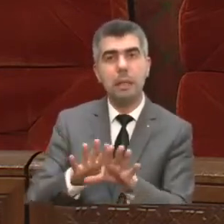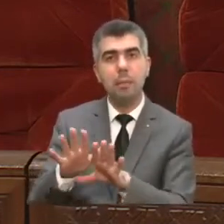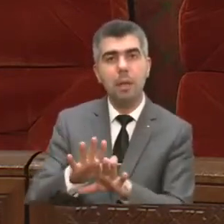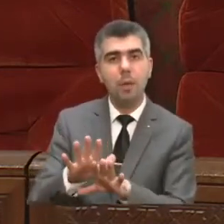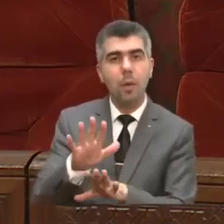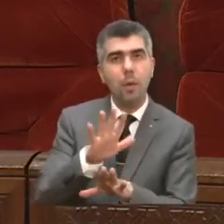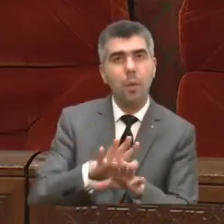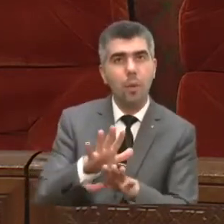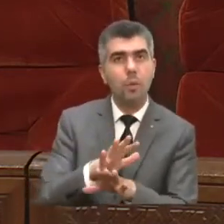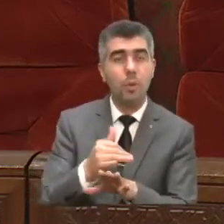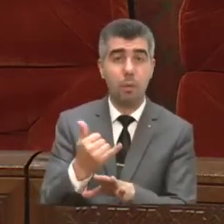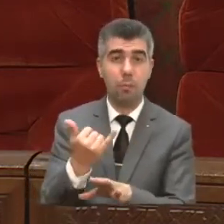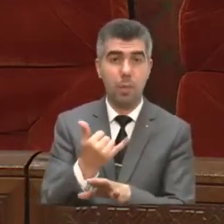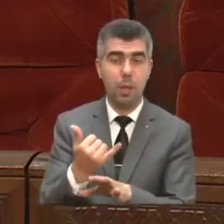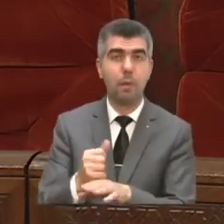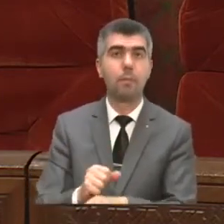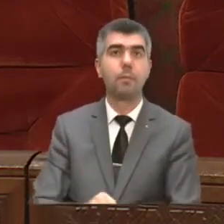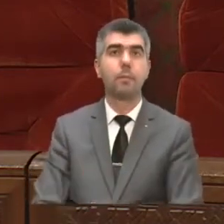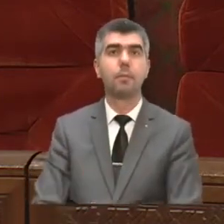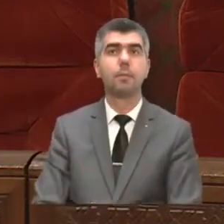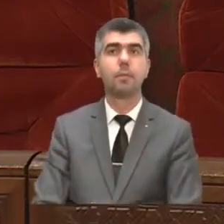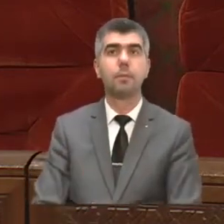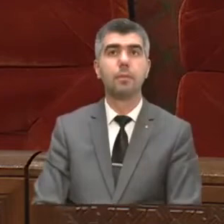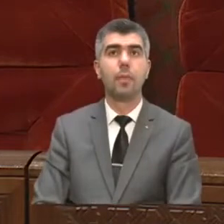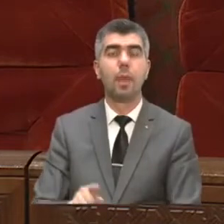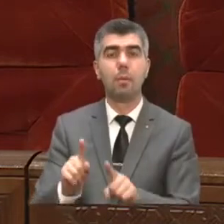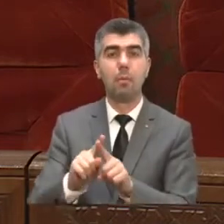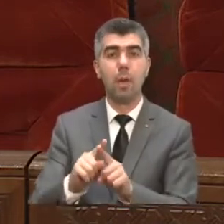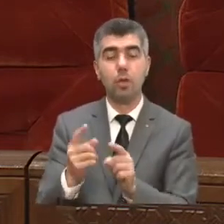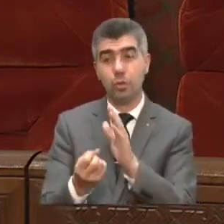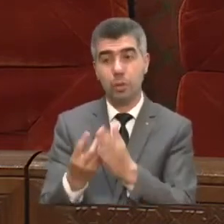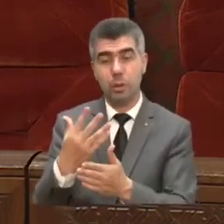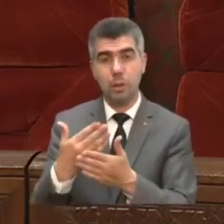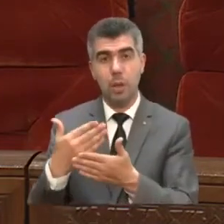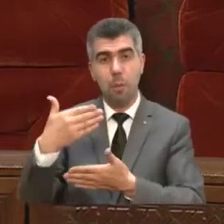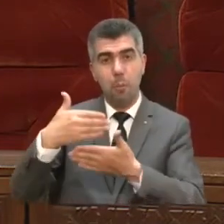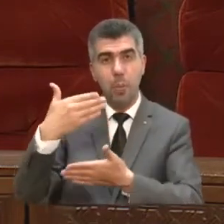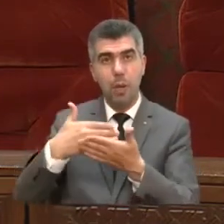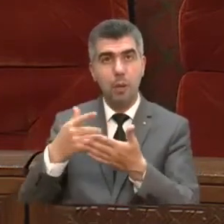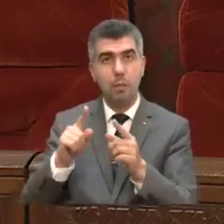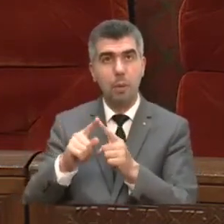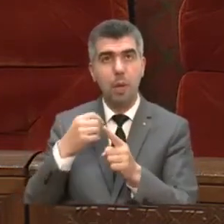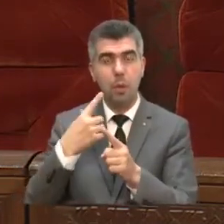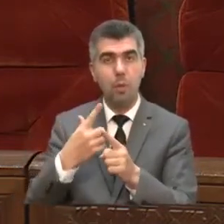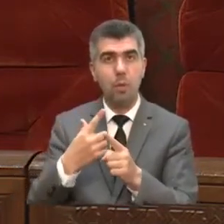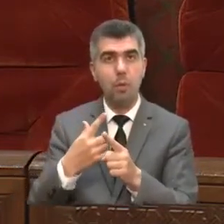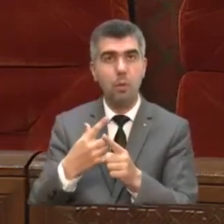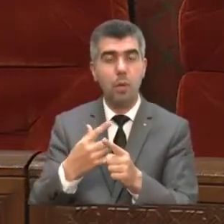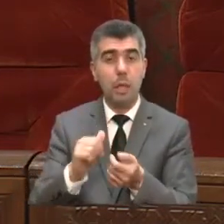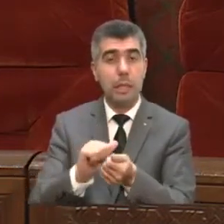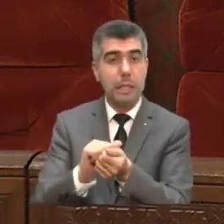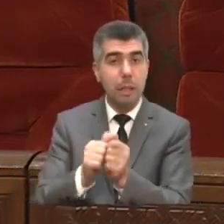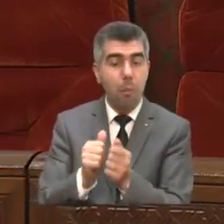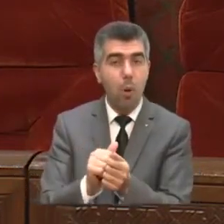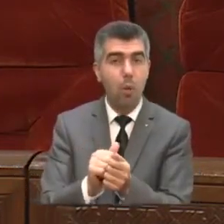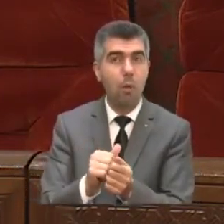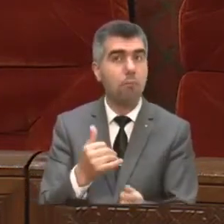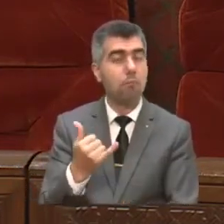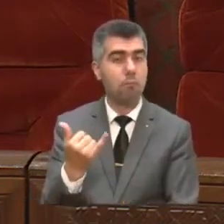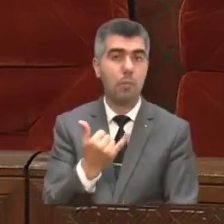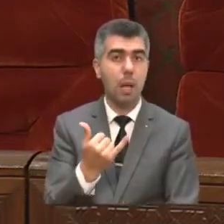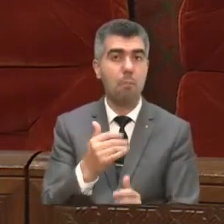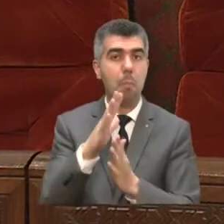هو أساسي، حيت ما كنخلقوش هذه البنيات من أجل بناء الحيوط، كنخلقوهم من أجل